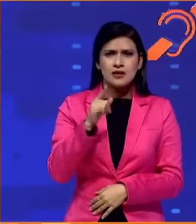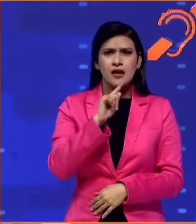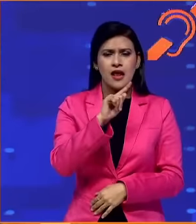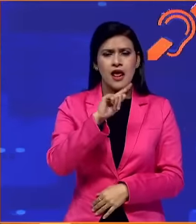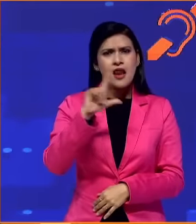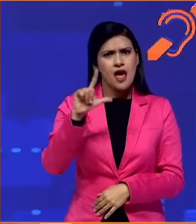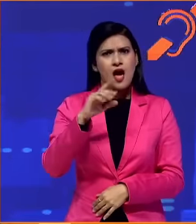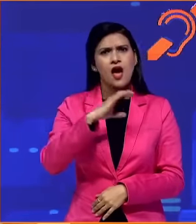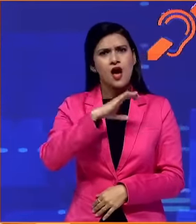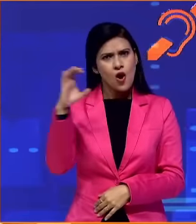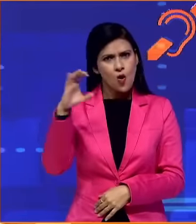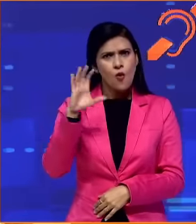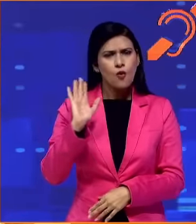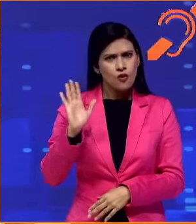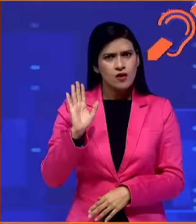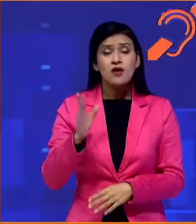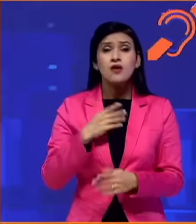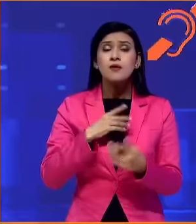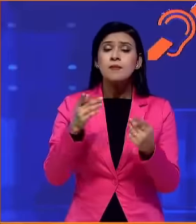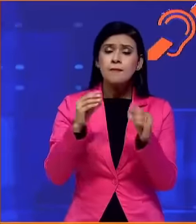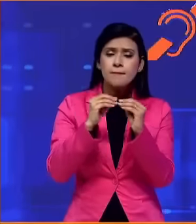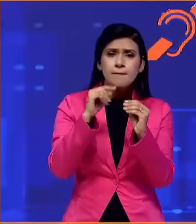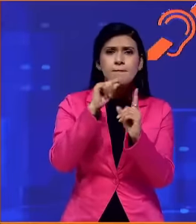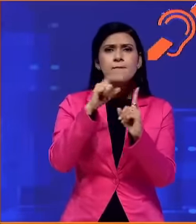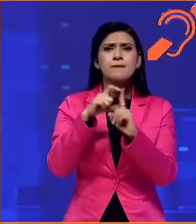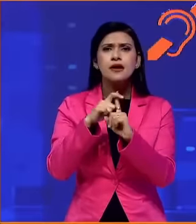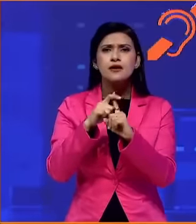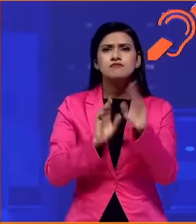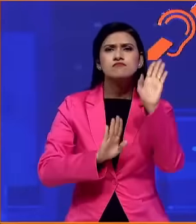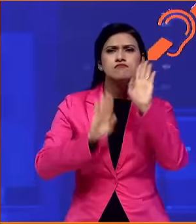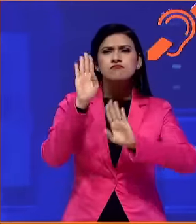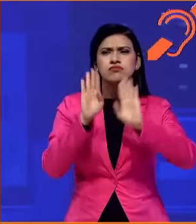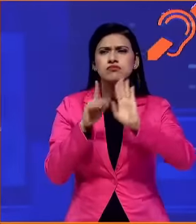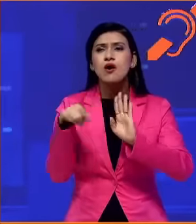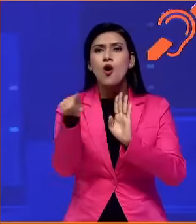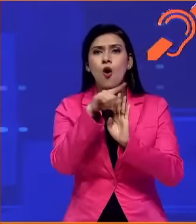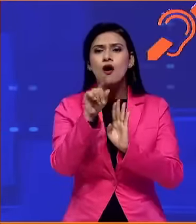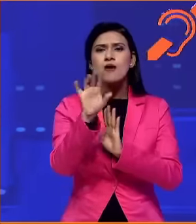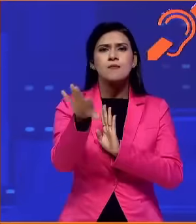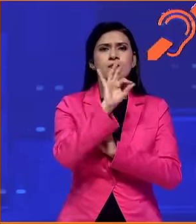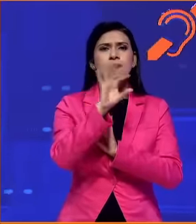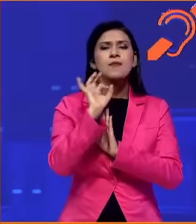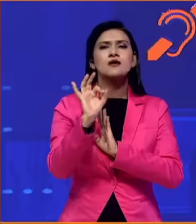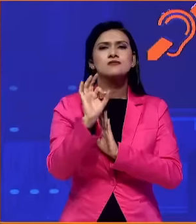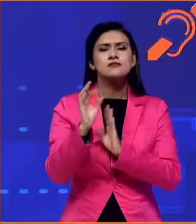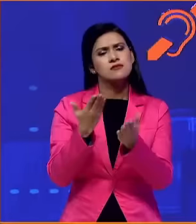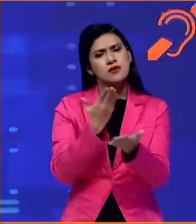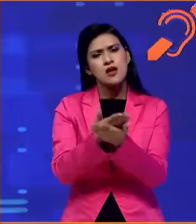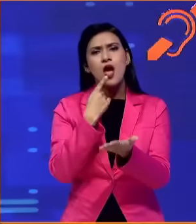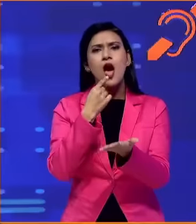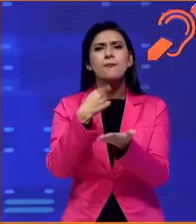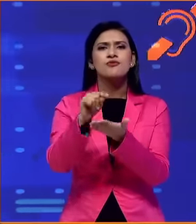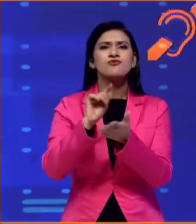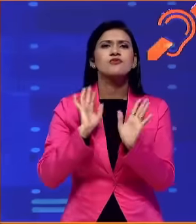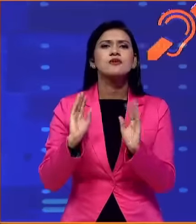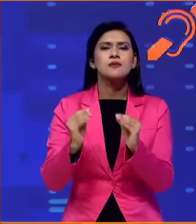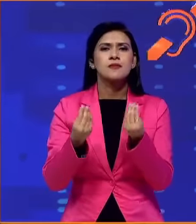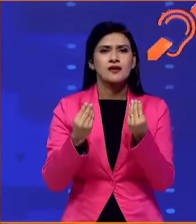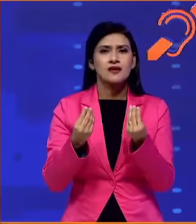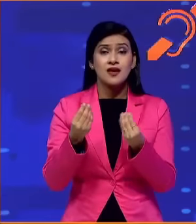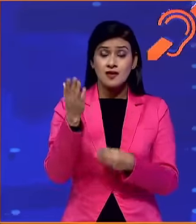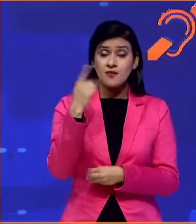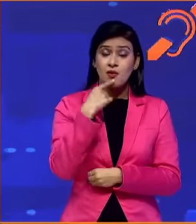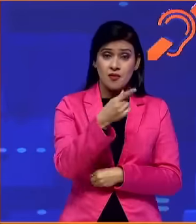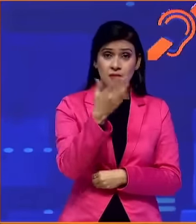बोलीप्रक्रियाकेमाध्यमसेहोनाचाहिए। आपइसकेलिएपात्रहैं।आपको नियमोंऔरविनियमोंकापालनकरनाहोगा।आगेबढ़ेंऔर निवेशकरें।इसपरकिसीकोकोईआपत्तिनहींहै। अदानीआपकेदरबार(कार्यक्रम)मेंहै।मैंने